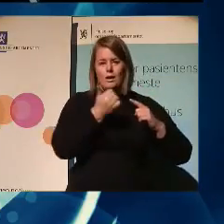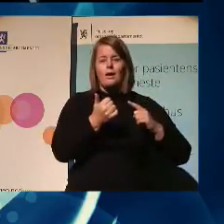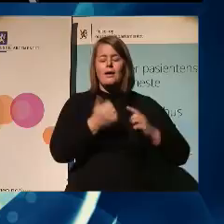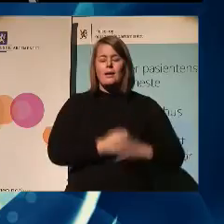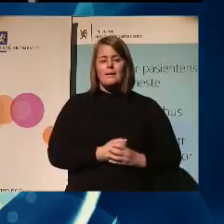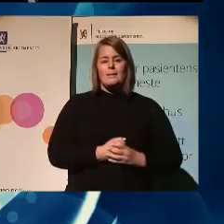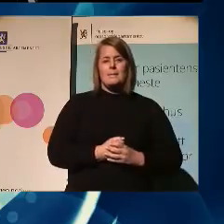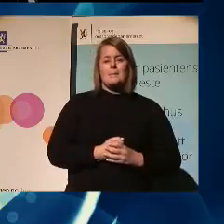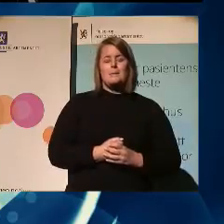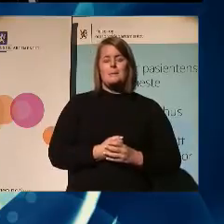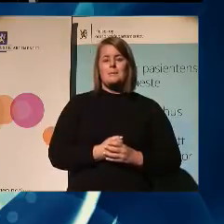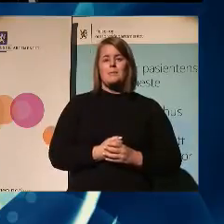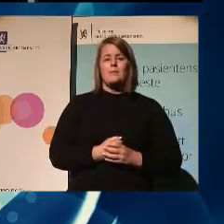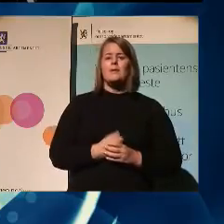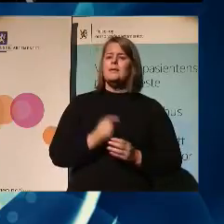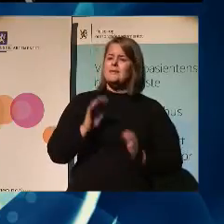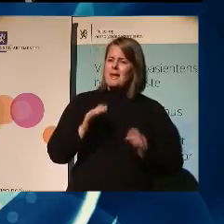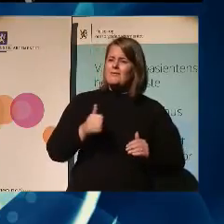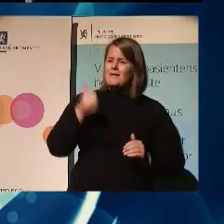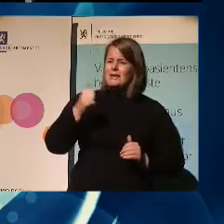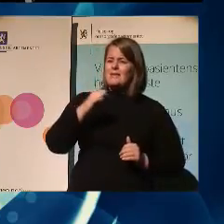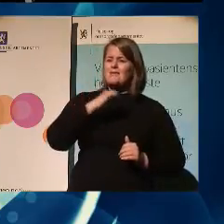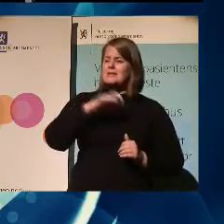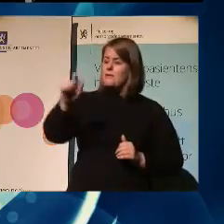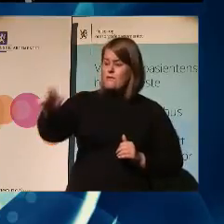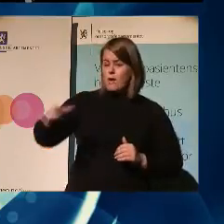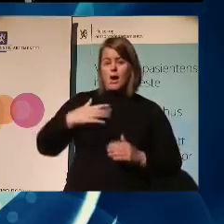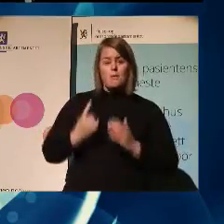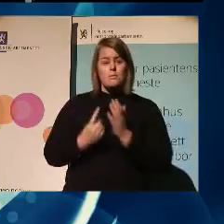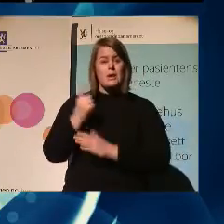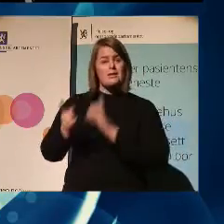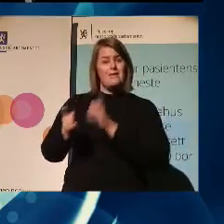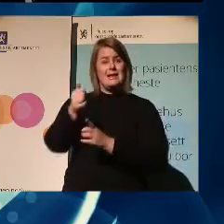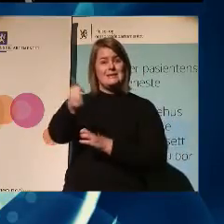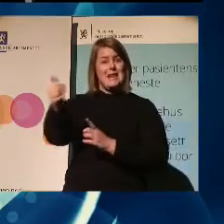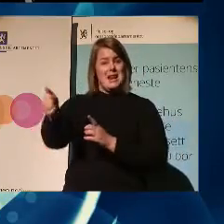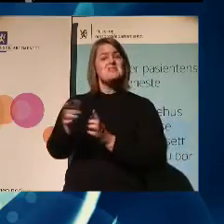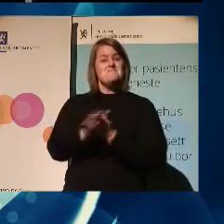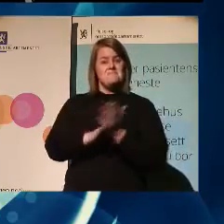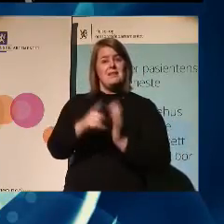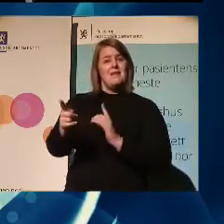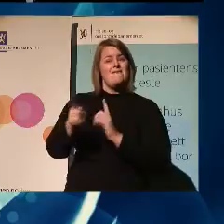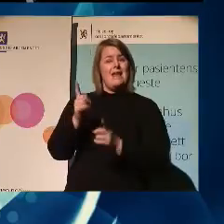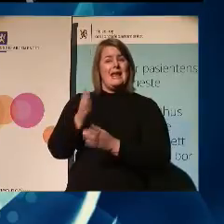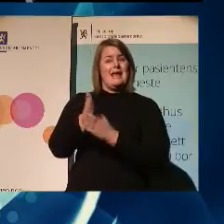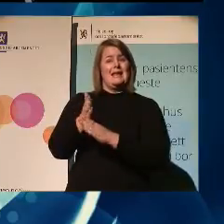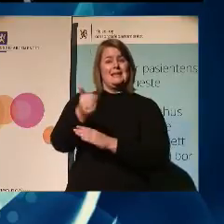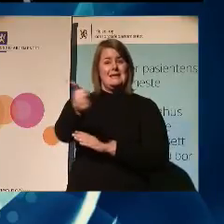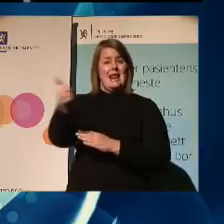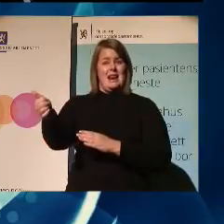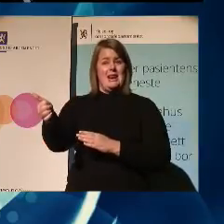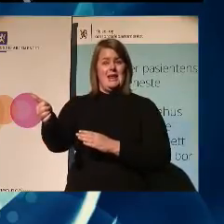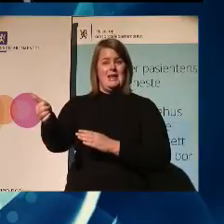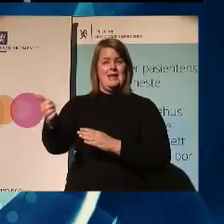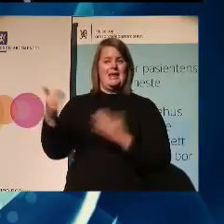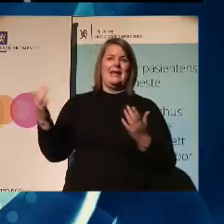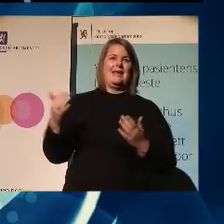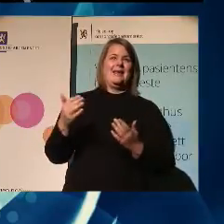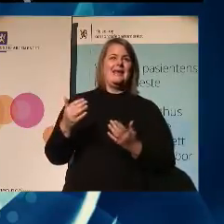faktisk utrolig viktig at hvis folk får mulighet til å gjøre valg, så velger de det som riktig for seg, og ikke det som nødvendigvis